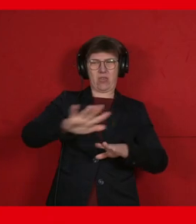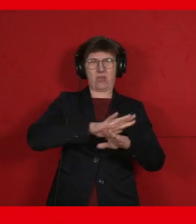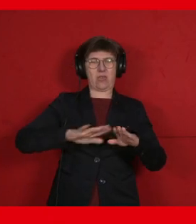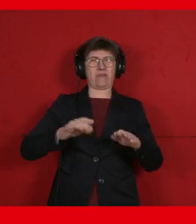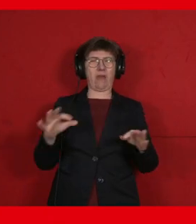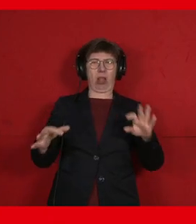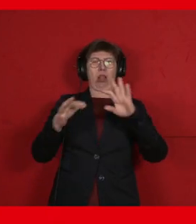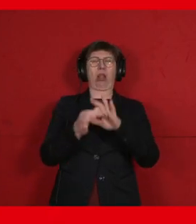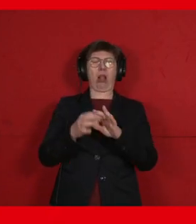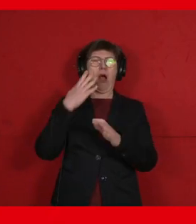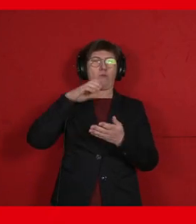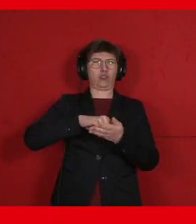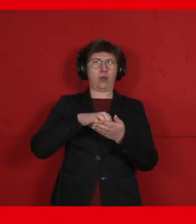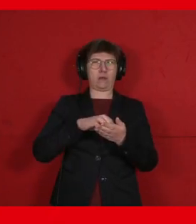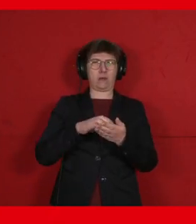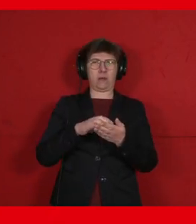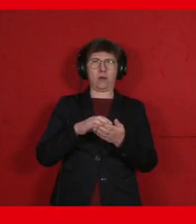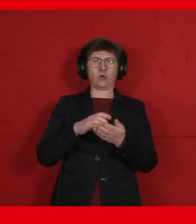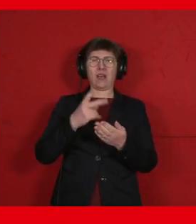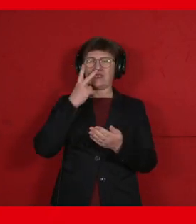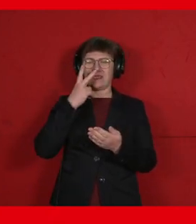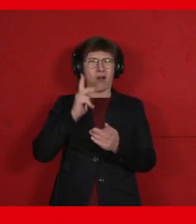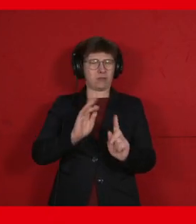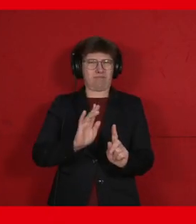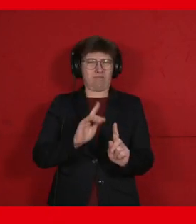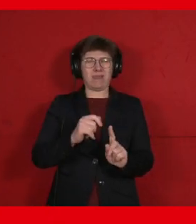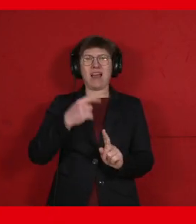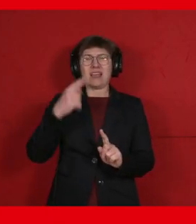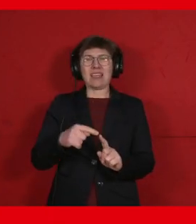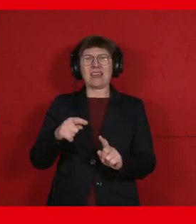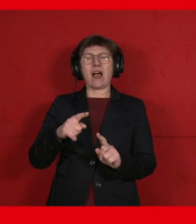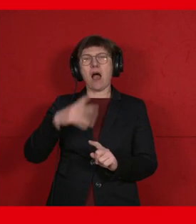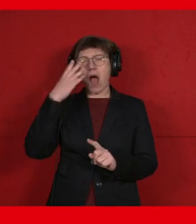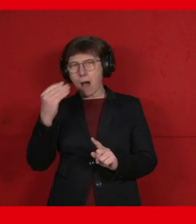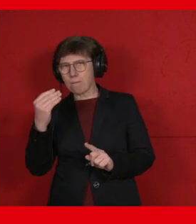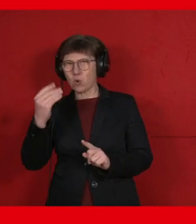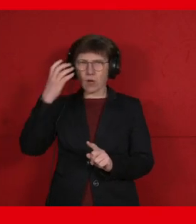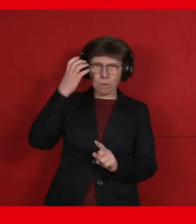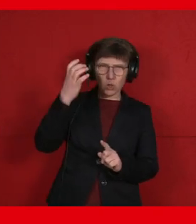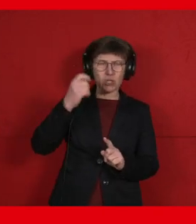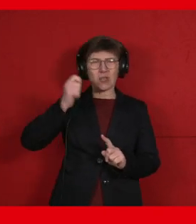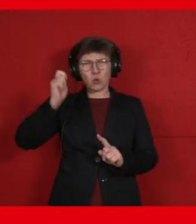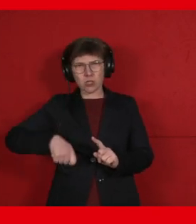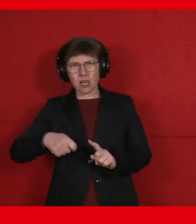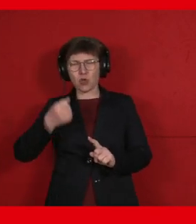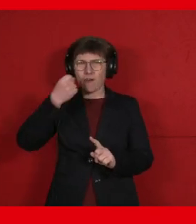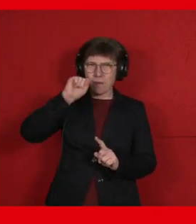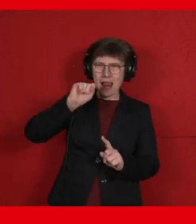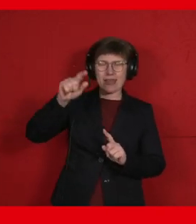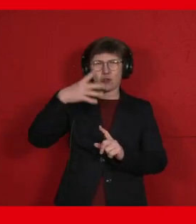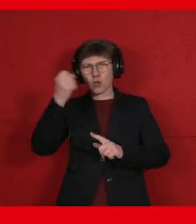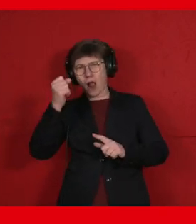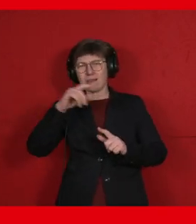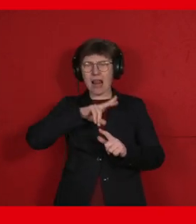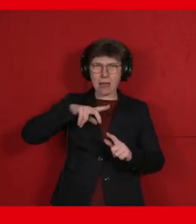Fläche hängt am Tropf der Hauptstadt. Und wie das ist, wenn man sich mal anguckt, wie das zwischen Hamburg und München und Düsseldorf und Berlin und